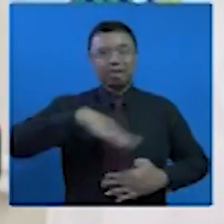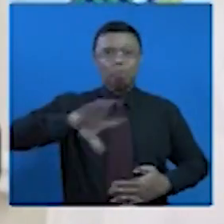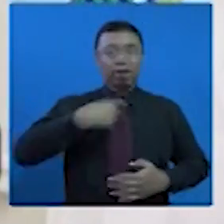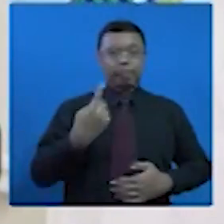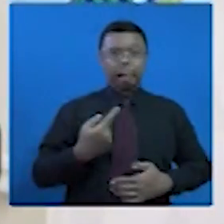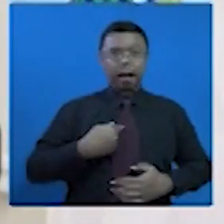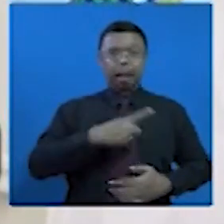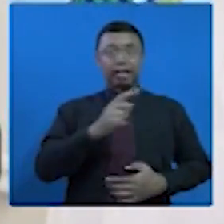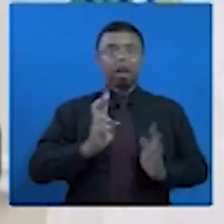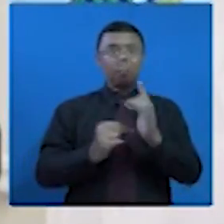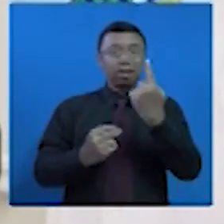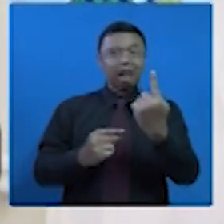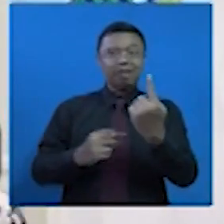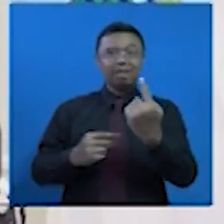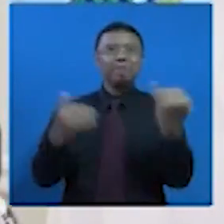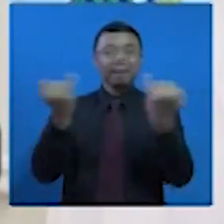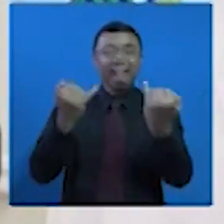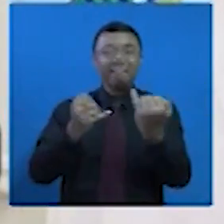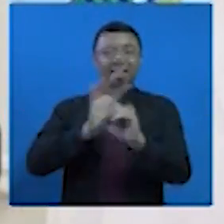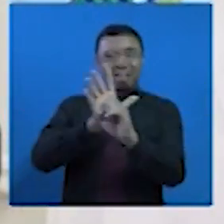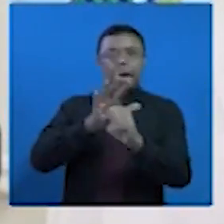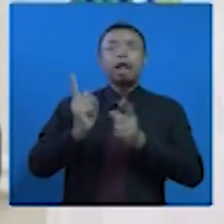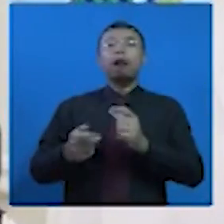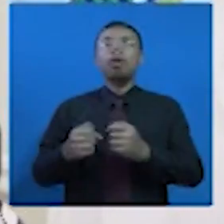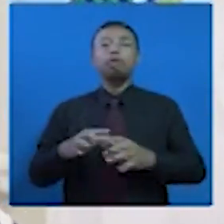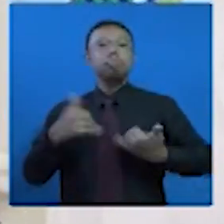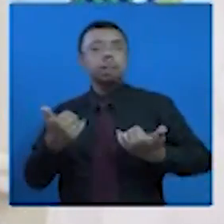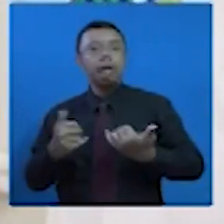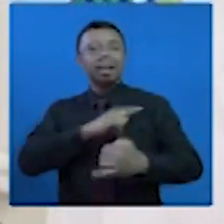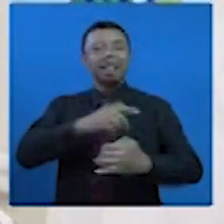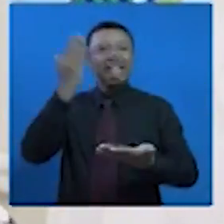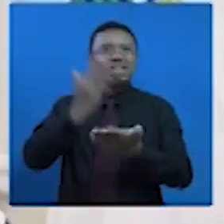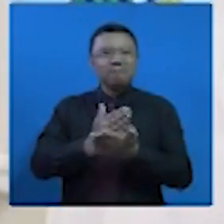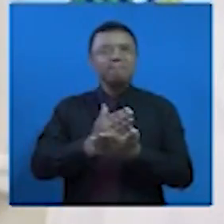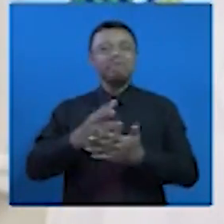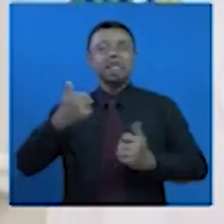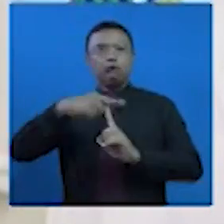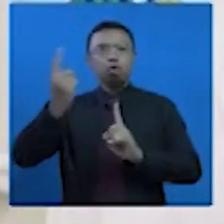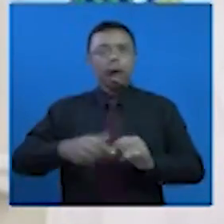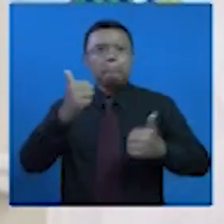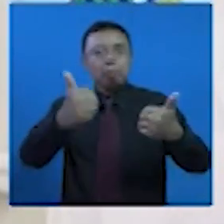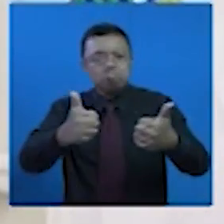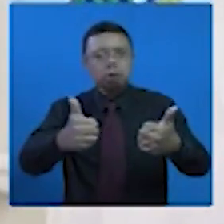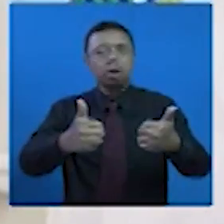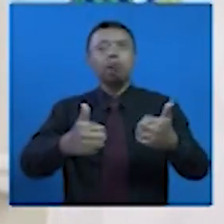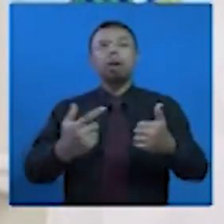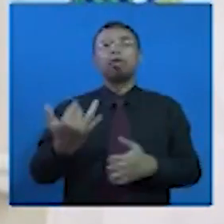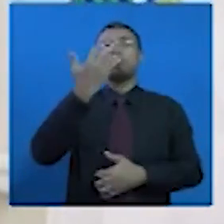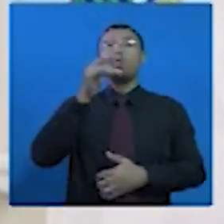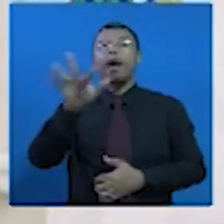kita Garda terdepan bila Garda terdepan ini berhasil menjalankan tugas dengan baik maka